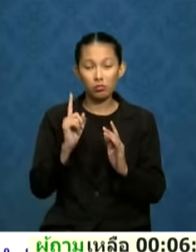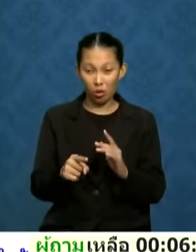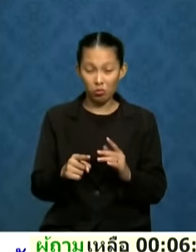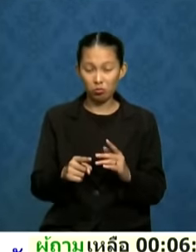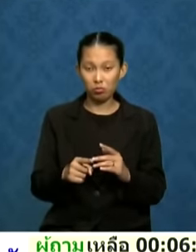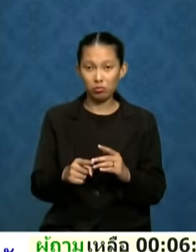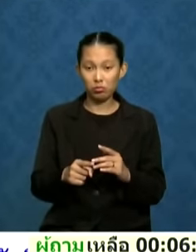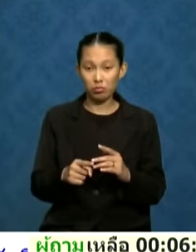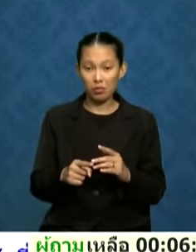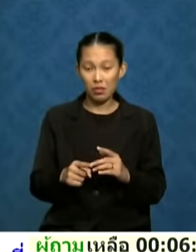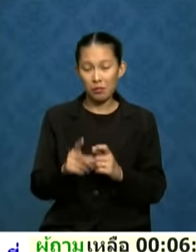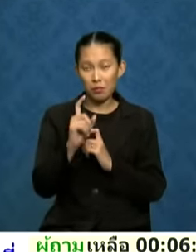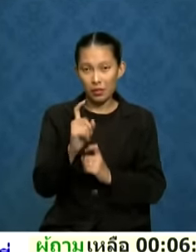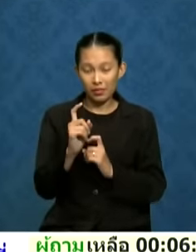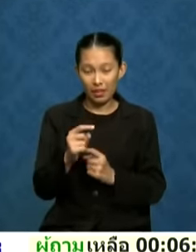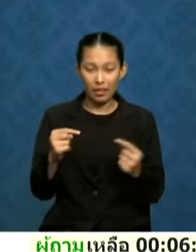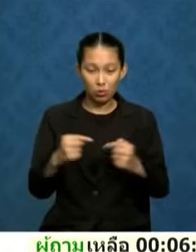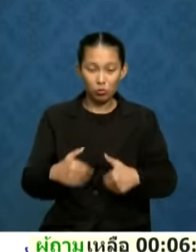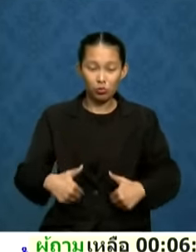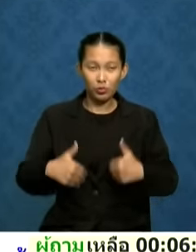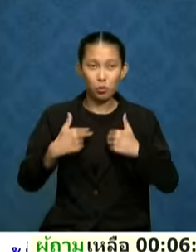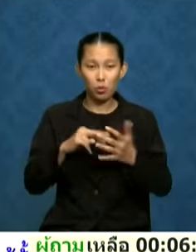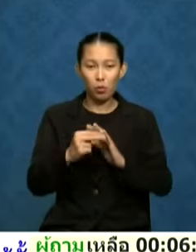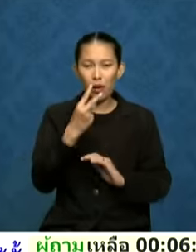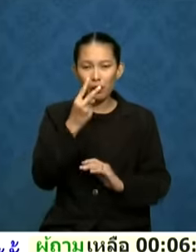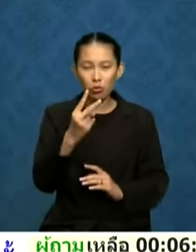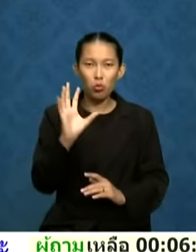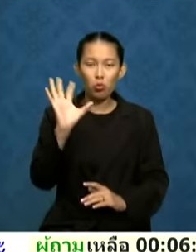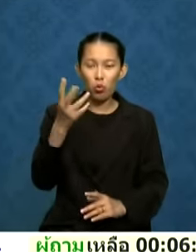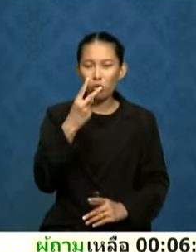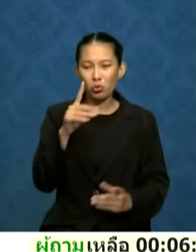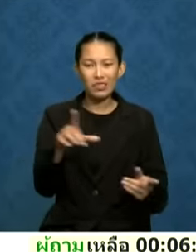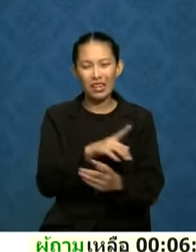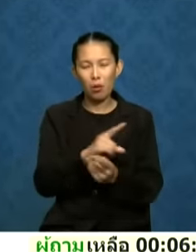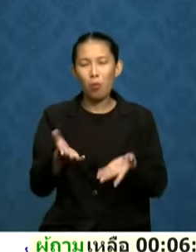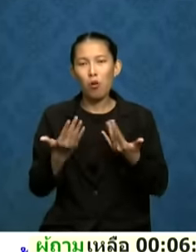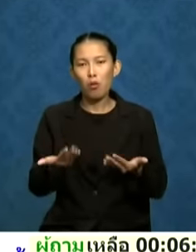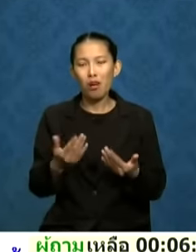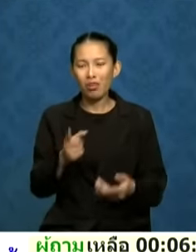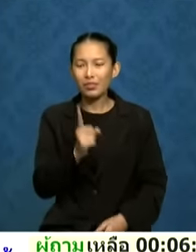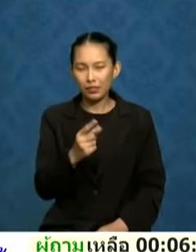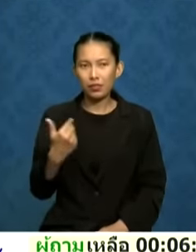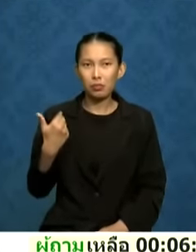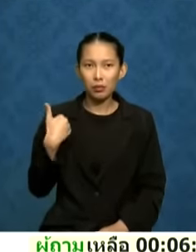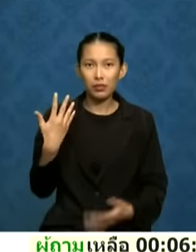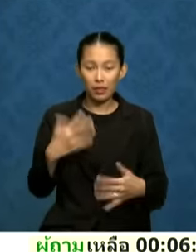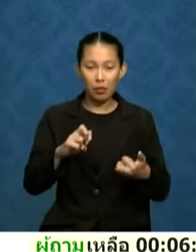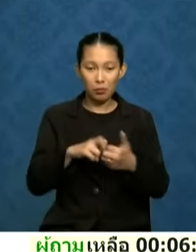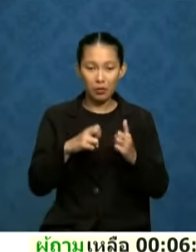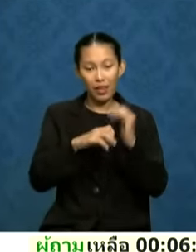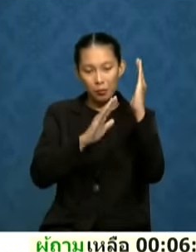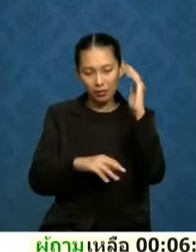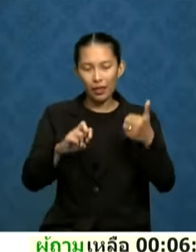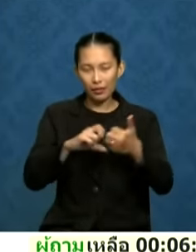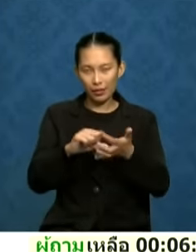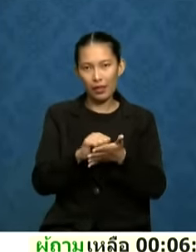วิตถงมาล้ขอได้มองโลก มองสังคมให้มันเบานิดนึง ให้มเป็กิงมากหน่อยแล้วกปญหาภคใต้มจะแก้ไ